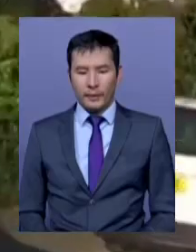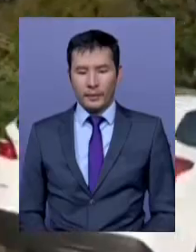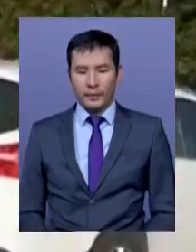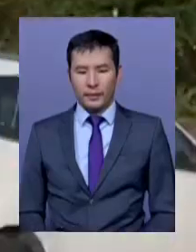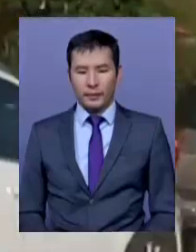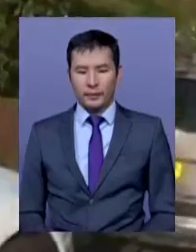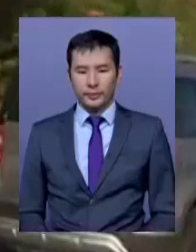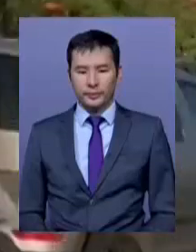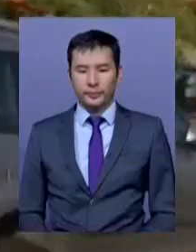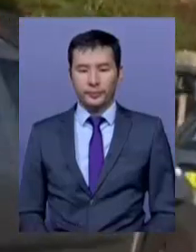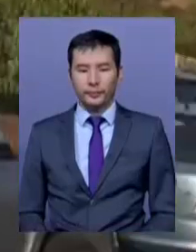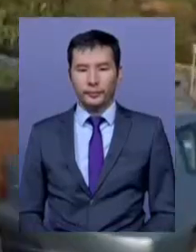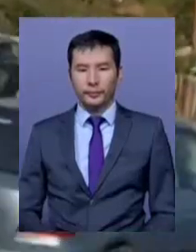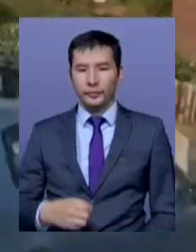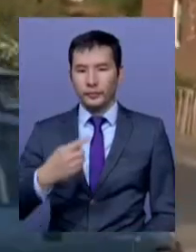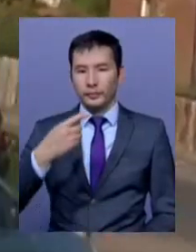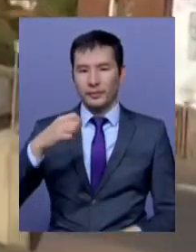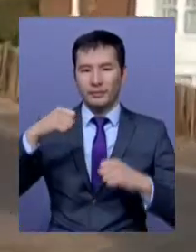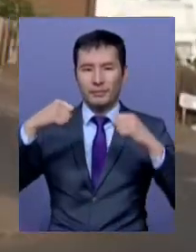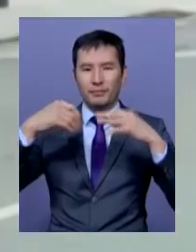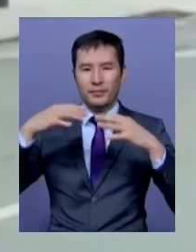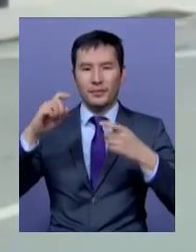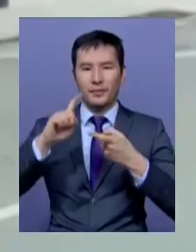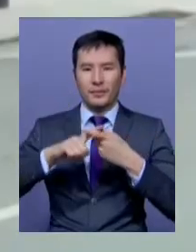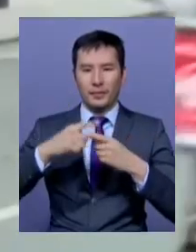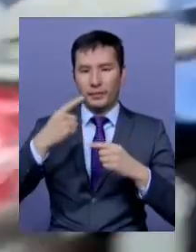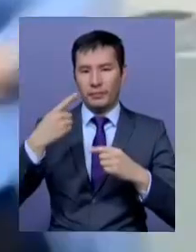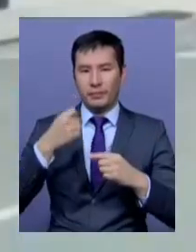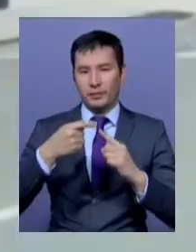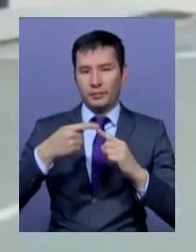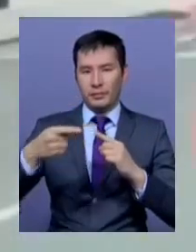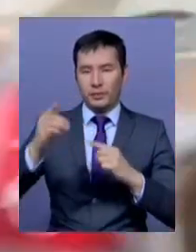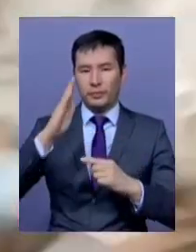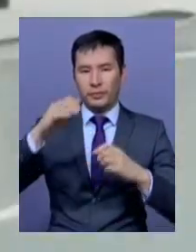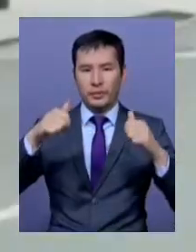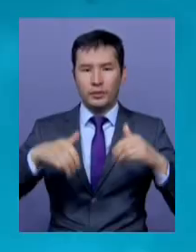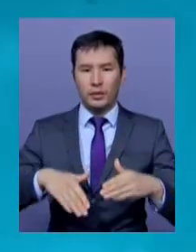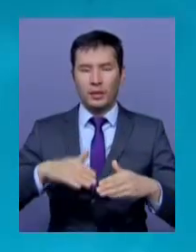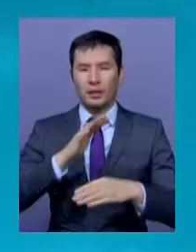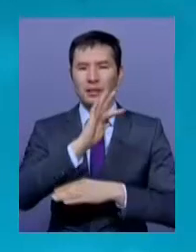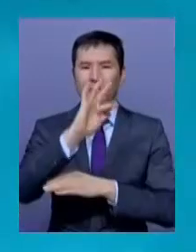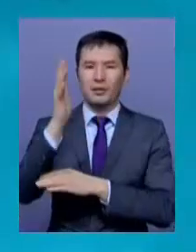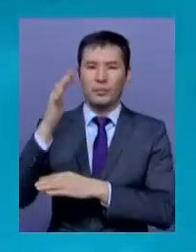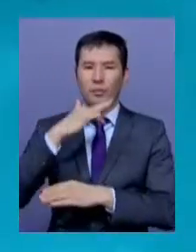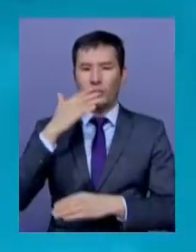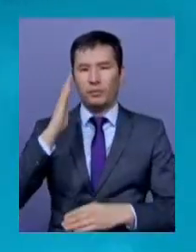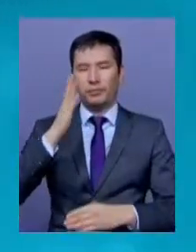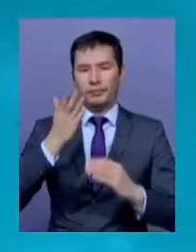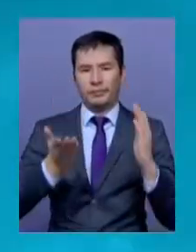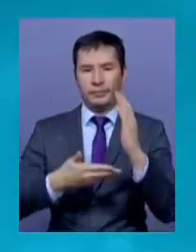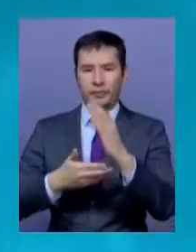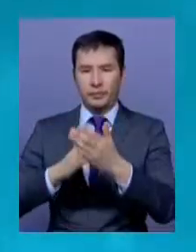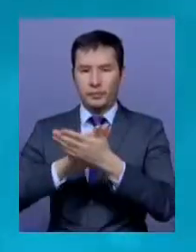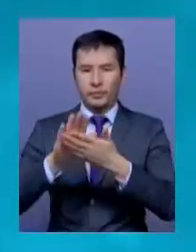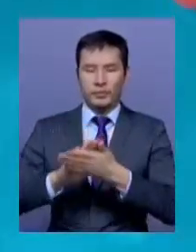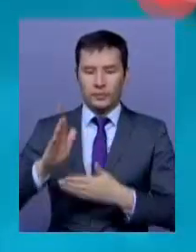шараларға дайын болуға шақырды. Әйтпесе көктемдегі жағдай қайталануы бек мүмкін деп отыр. Бұл ретте біздің еліміз үшін де арқаны кеңге